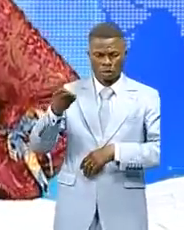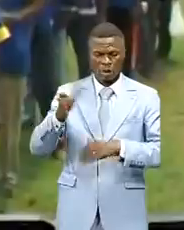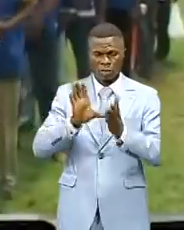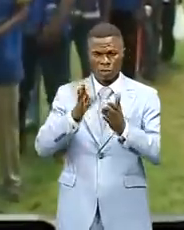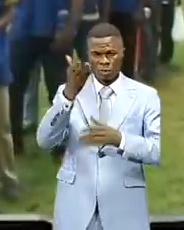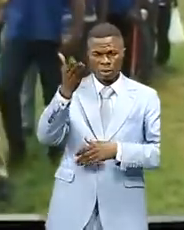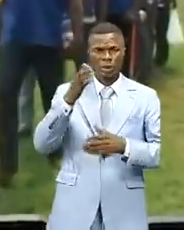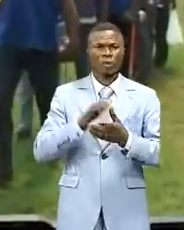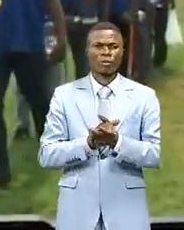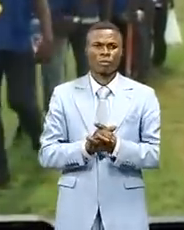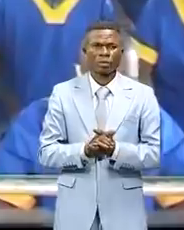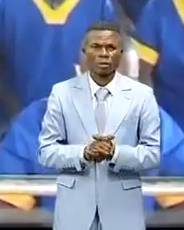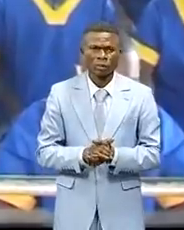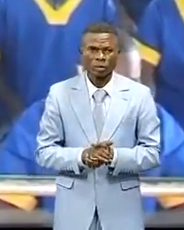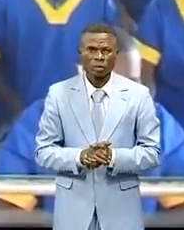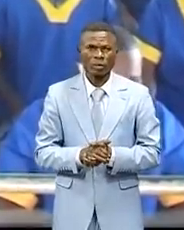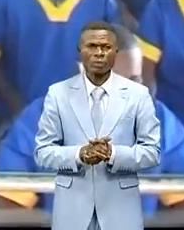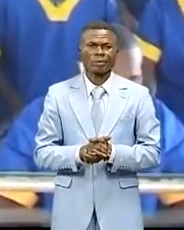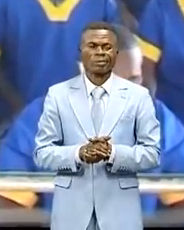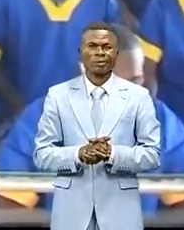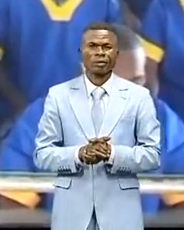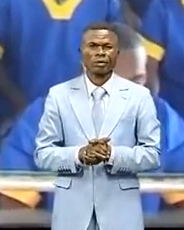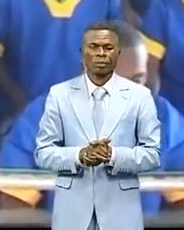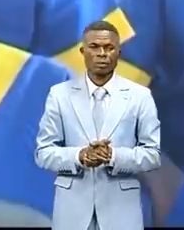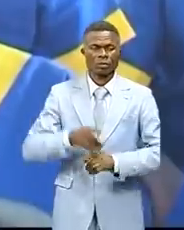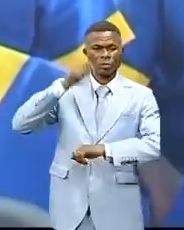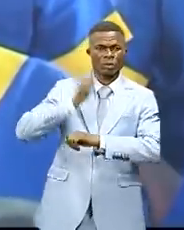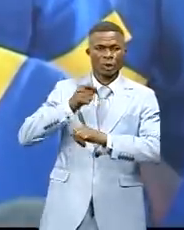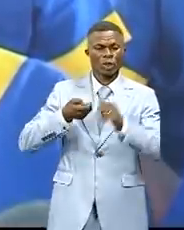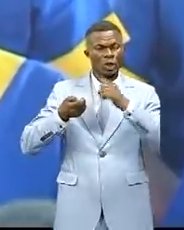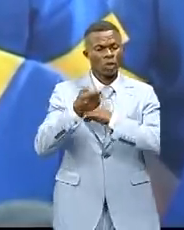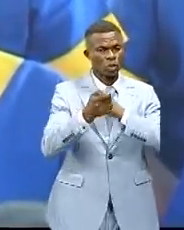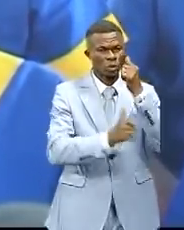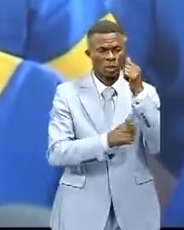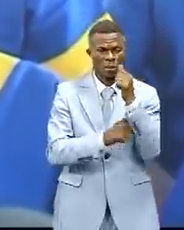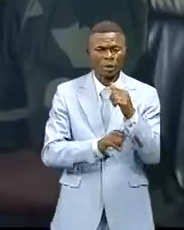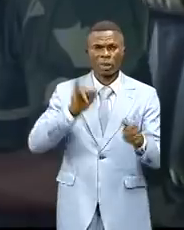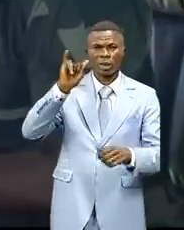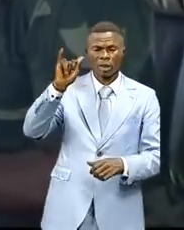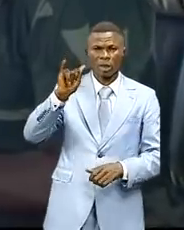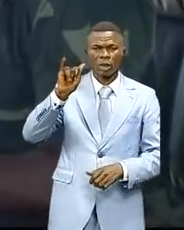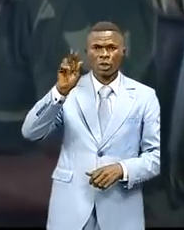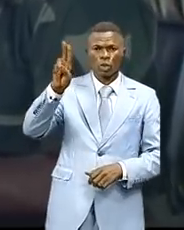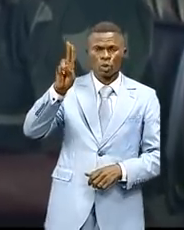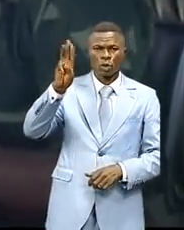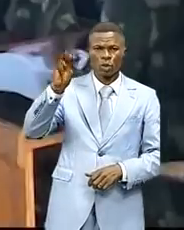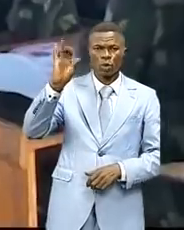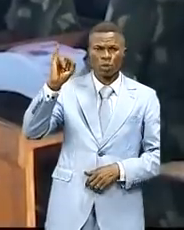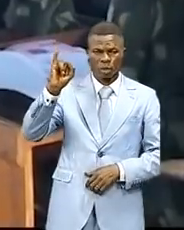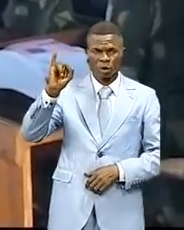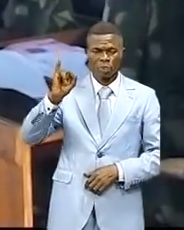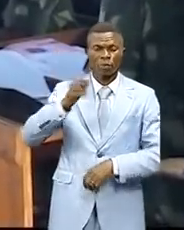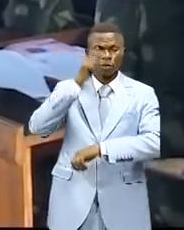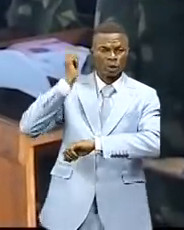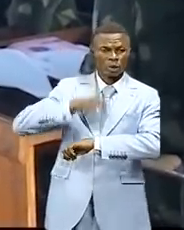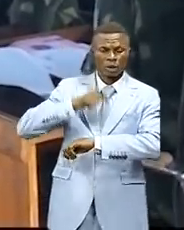20 5 mai 2021 du procès massacre neon bible à la prison militaire de ndolo l'audience publique de la